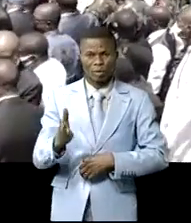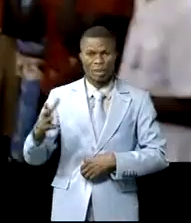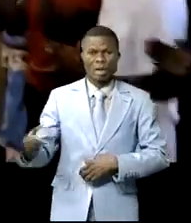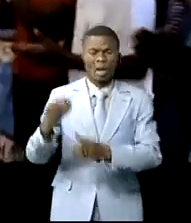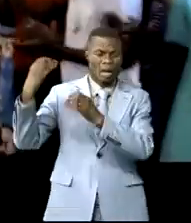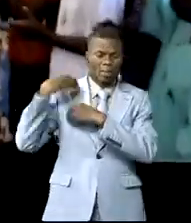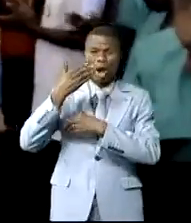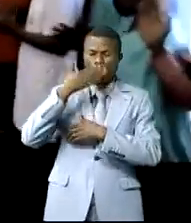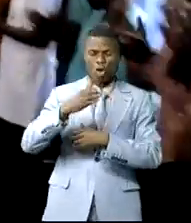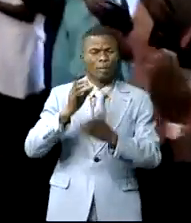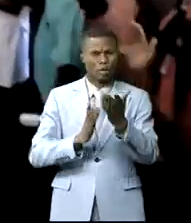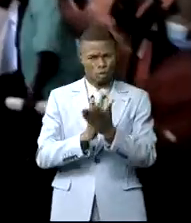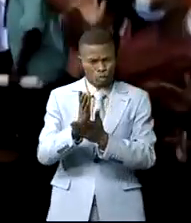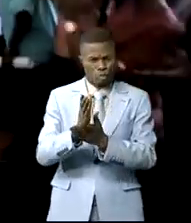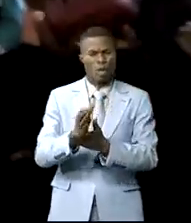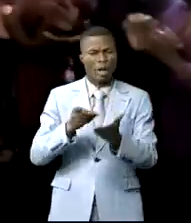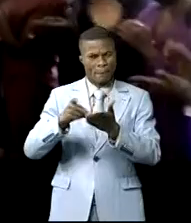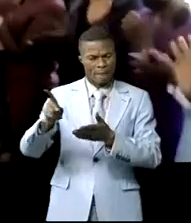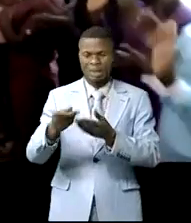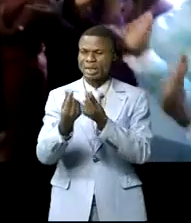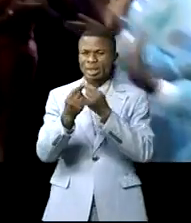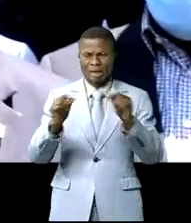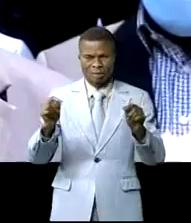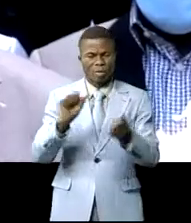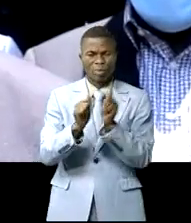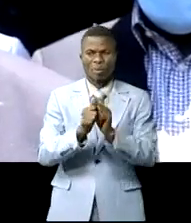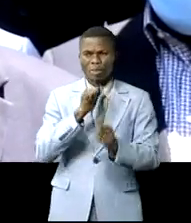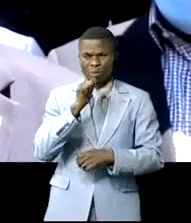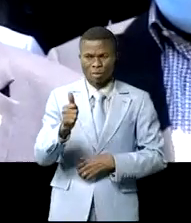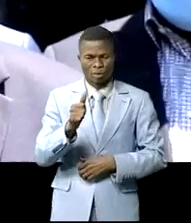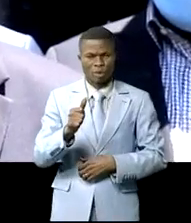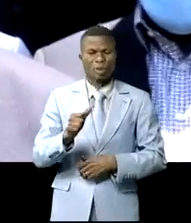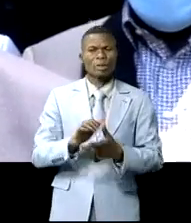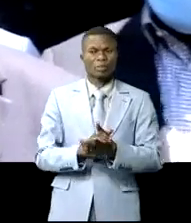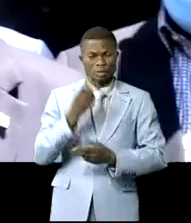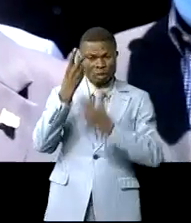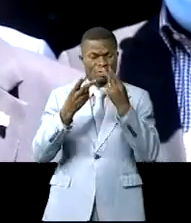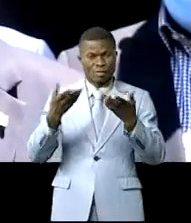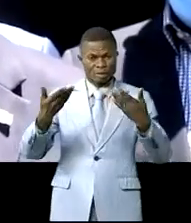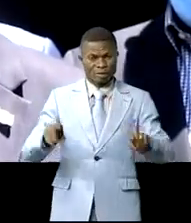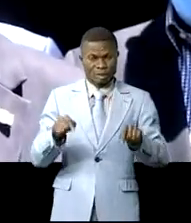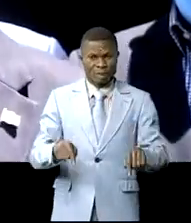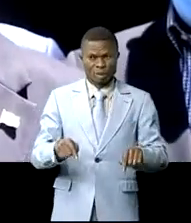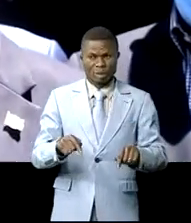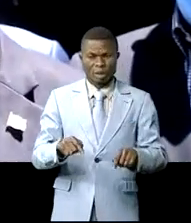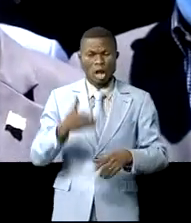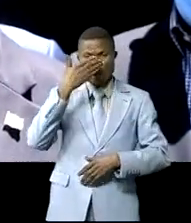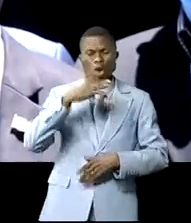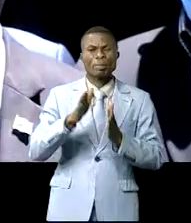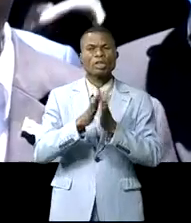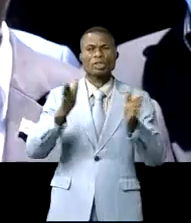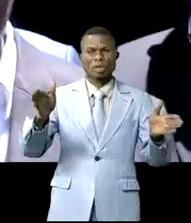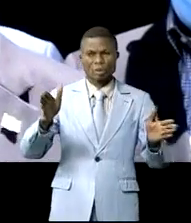charge totale de leurs soins médicaux et d'autres besoins primaires. Nous terminons cette visite ici à l'hôpital